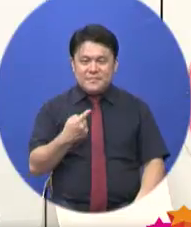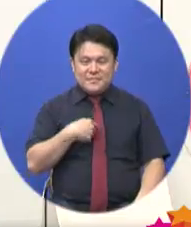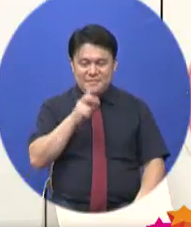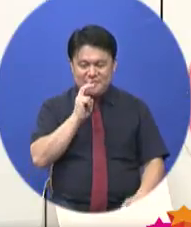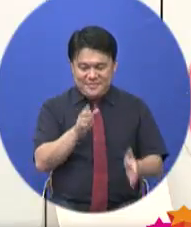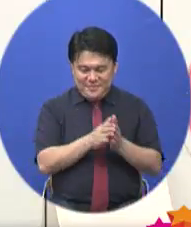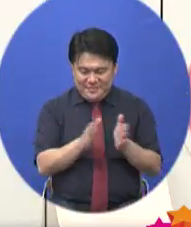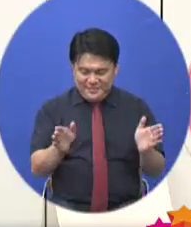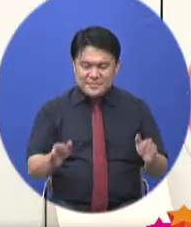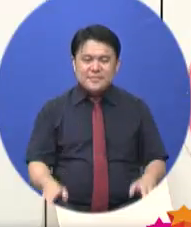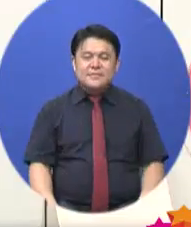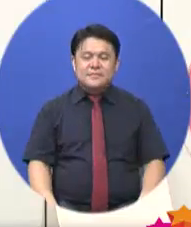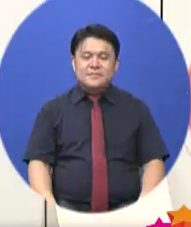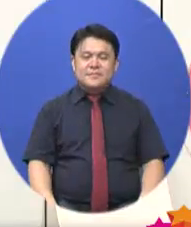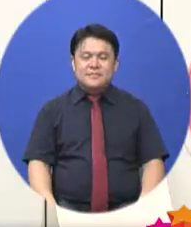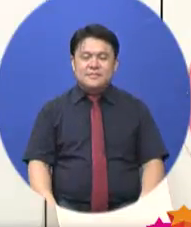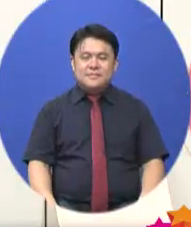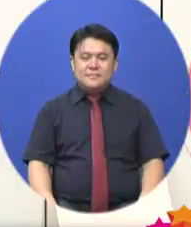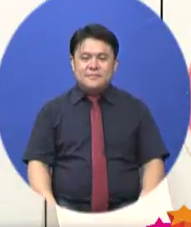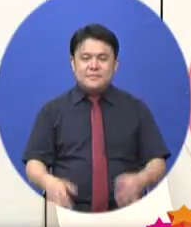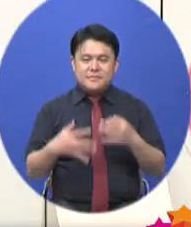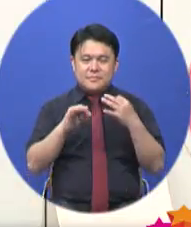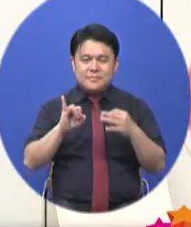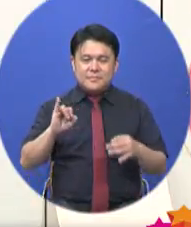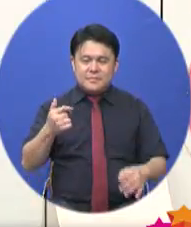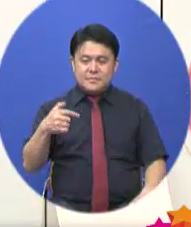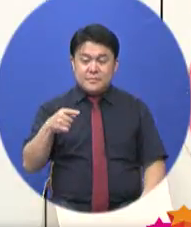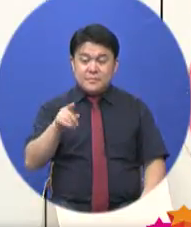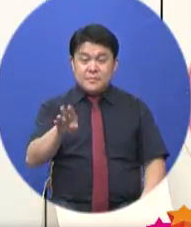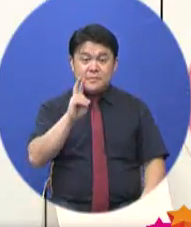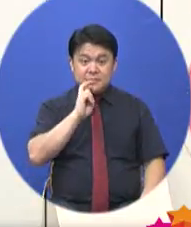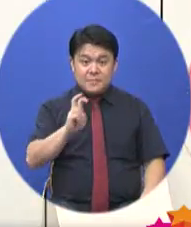겁니다. 예. 네. 자, 우리 김인섭님,